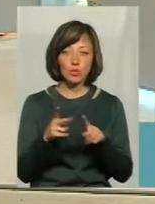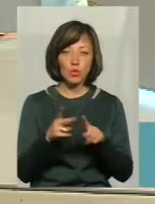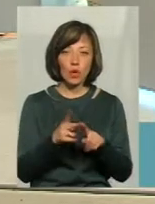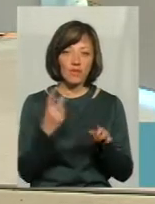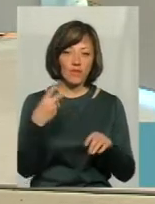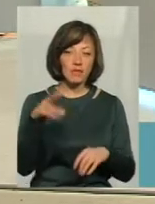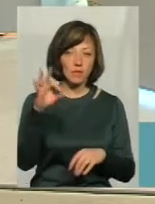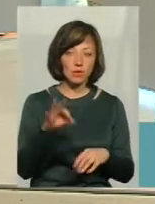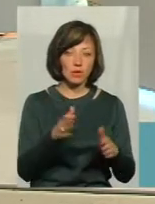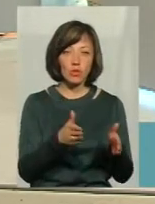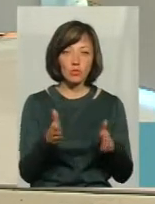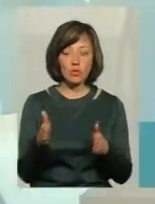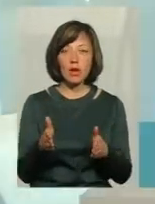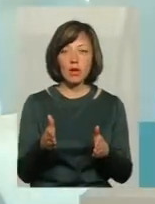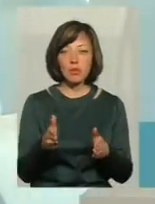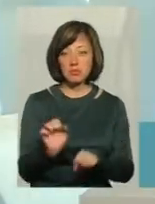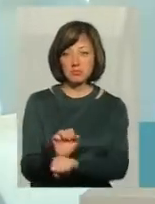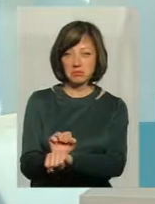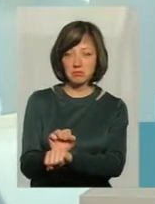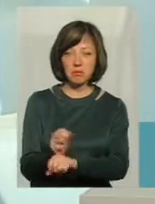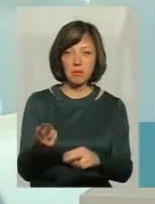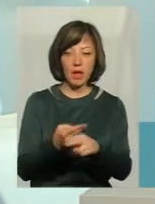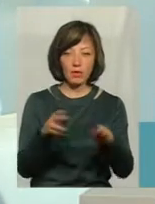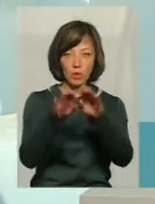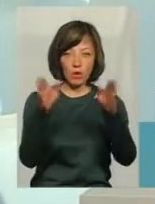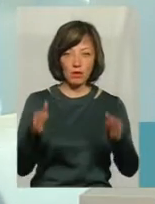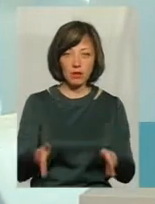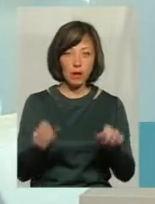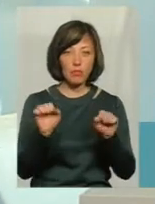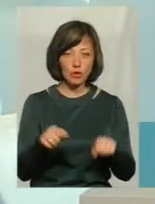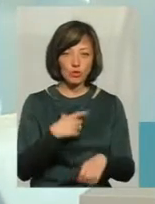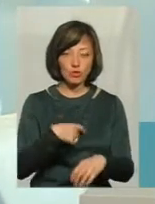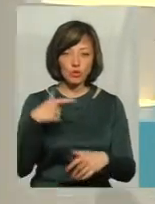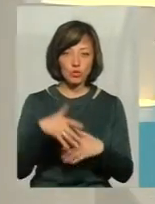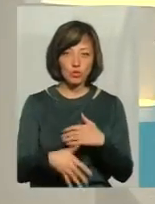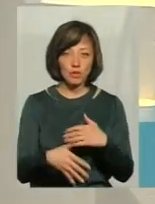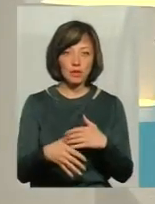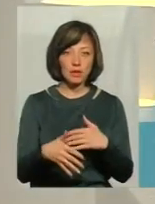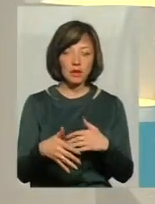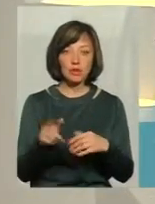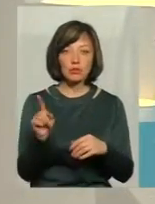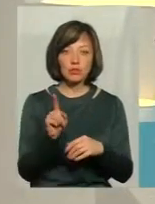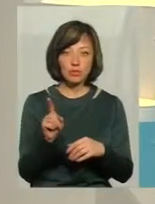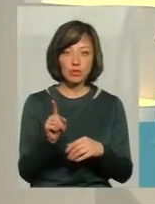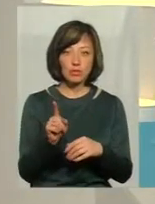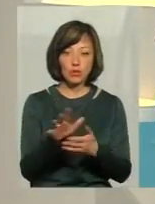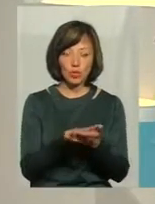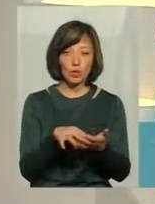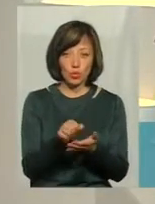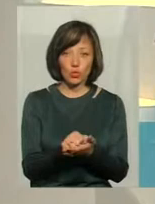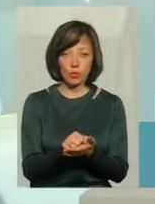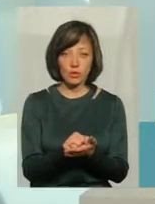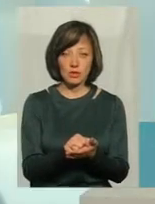ніж 20%. Вони просто стоять без укриття, і можна собі зрозуміти і дати оцінку тому, що вона піддається руйнації,